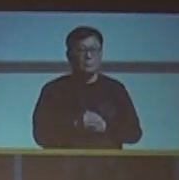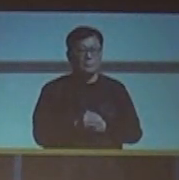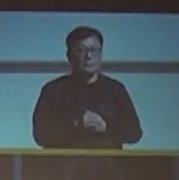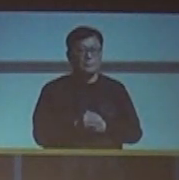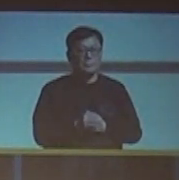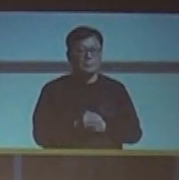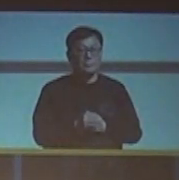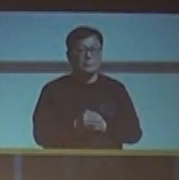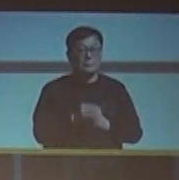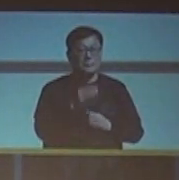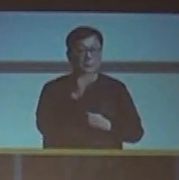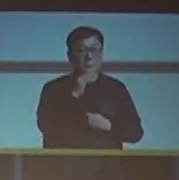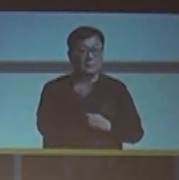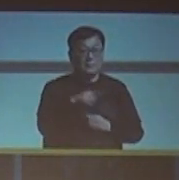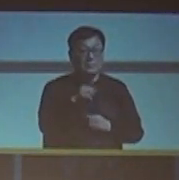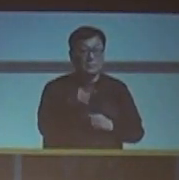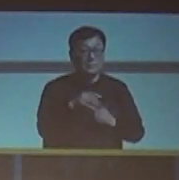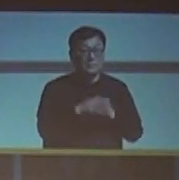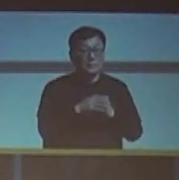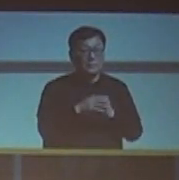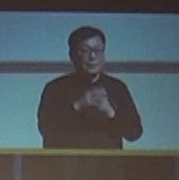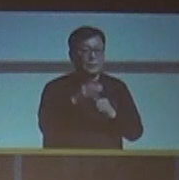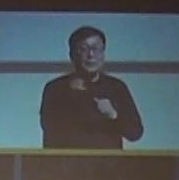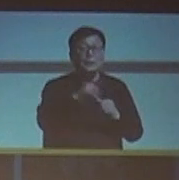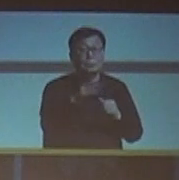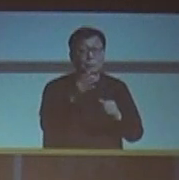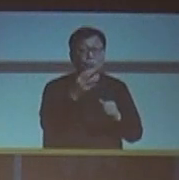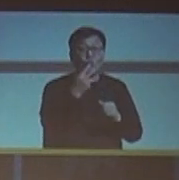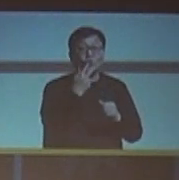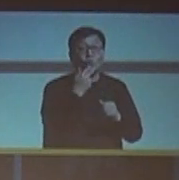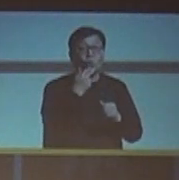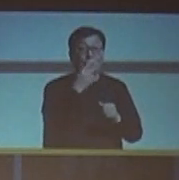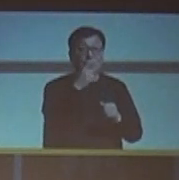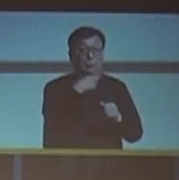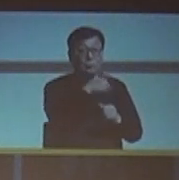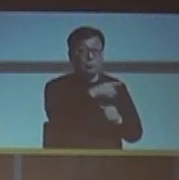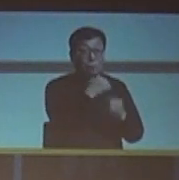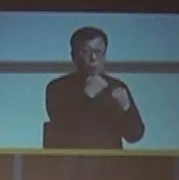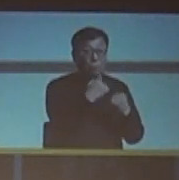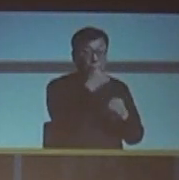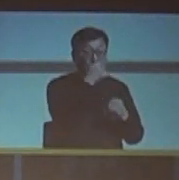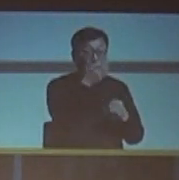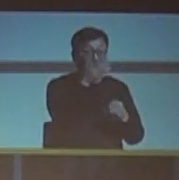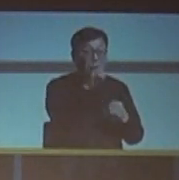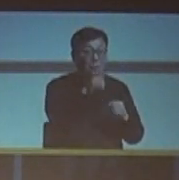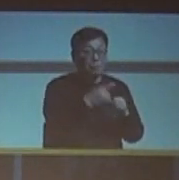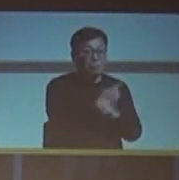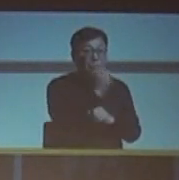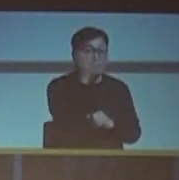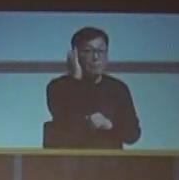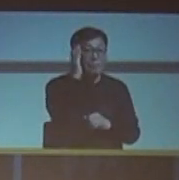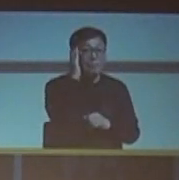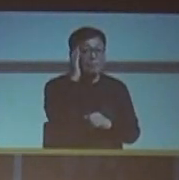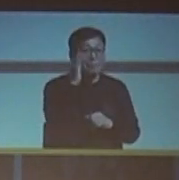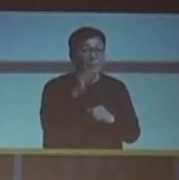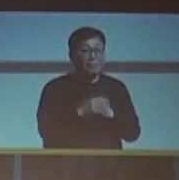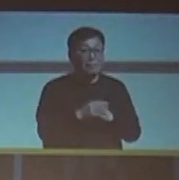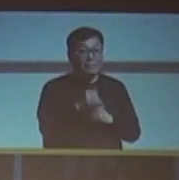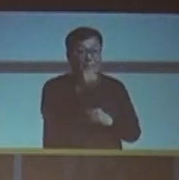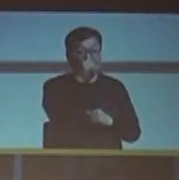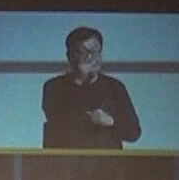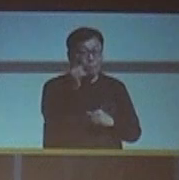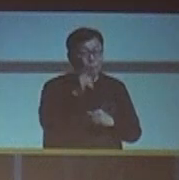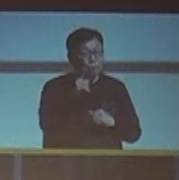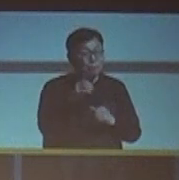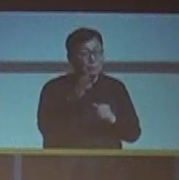사실 우리가 지금 이호환 신부님을 모셔놓고 이호환 신부님 아니 수영선단 얘기하고 있어요. 저희 방송 맥락이